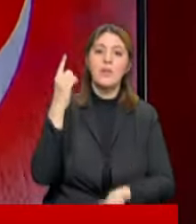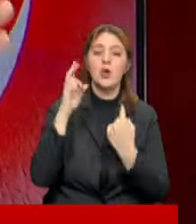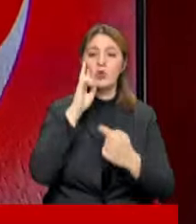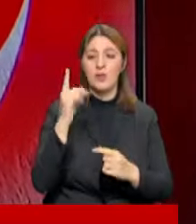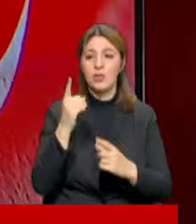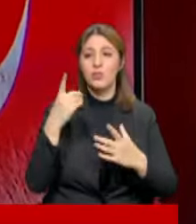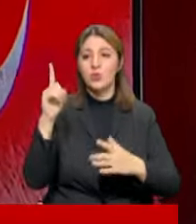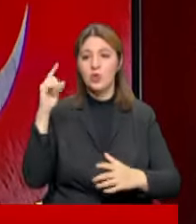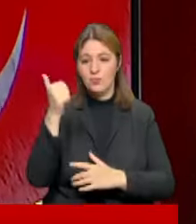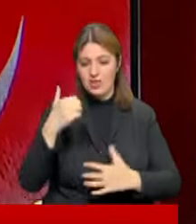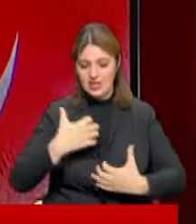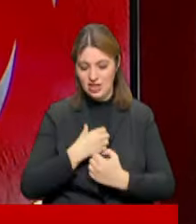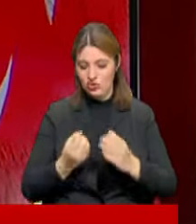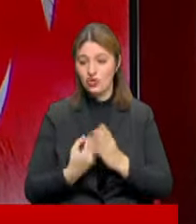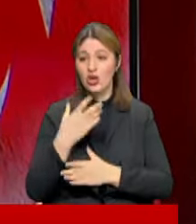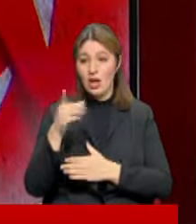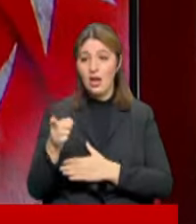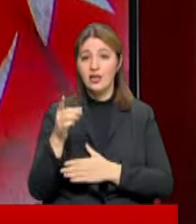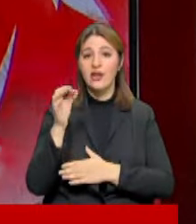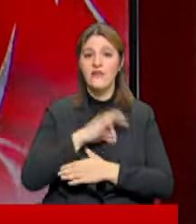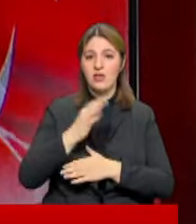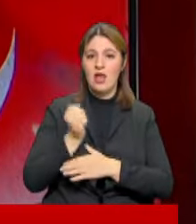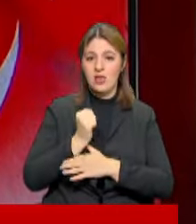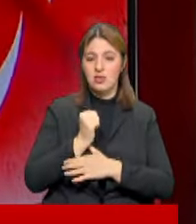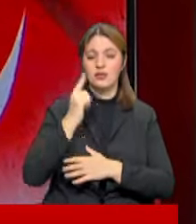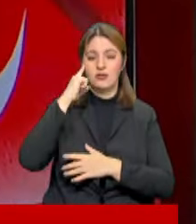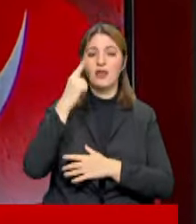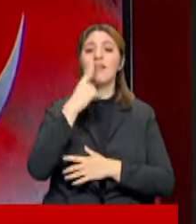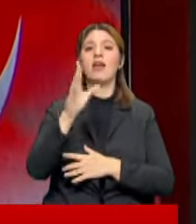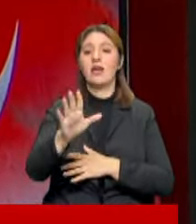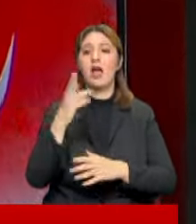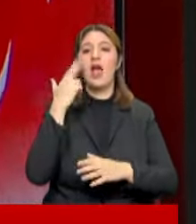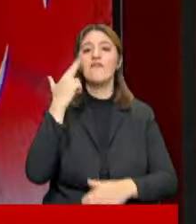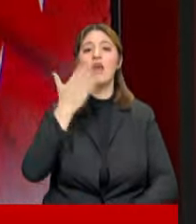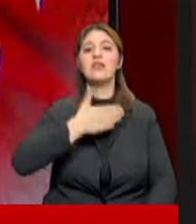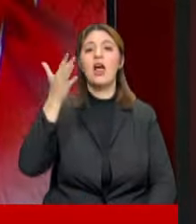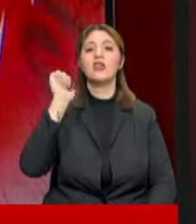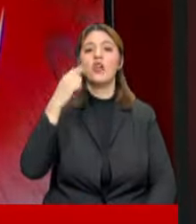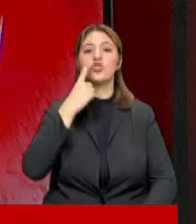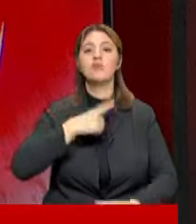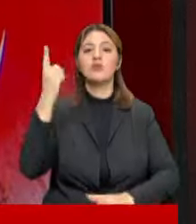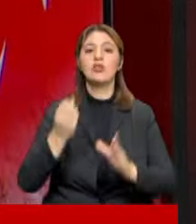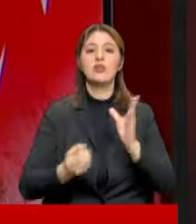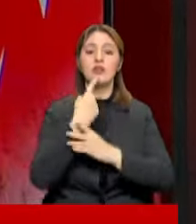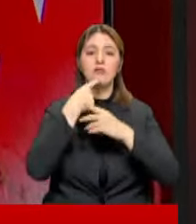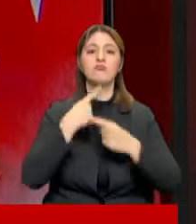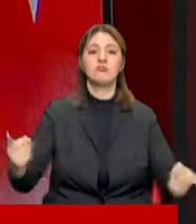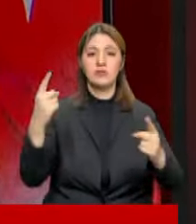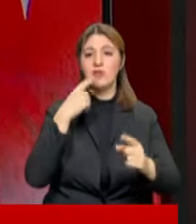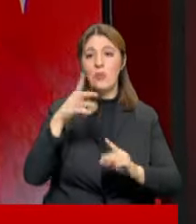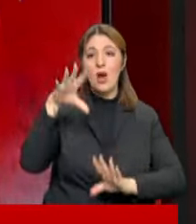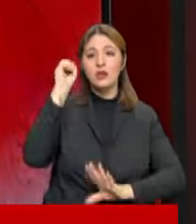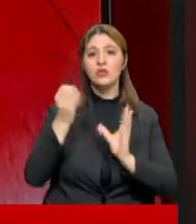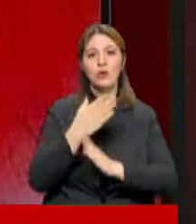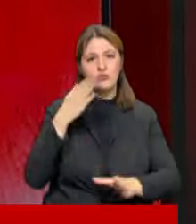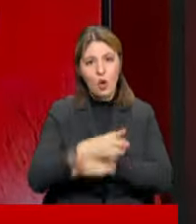hükümet krizinden ortaya çıkan hükümet krizinden faydalanır ve der ki Efendiler Yarın Cumhuriyeti ilan edeceğiz ve böyle bir algı